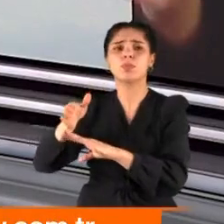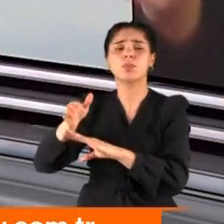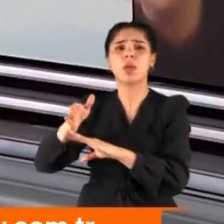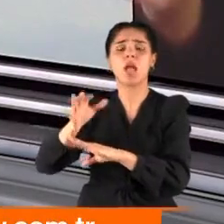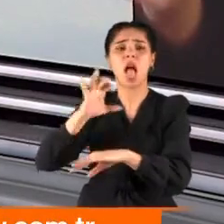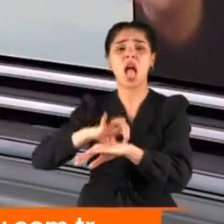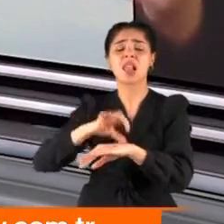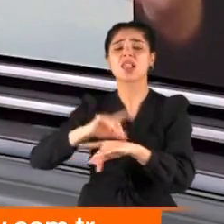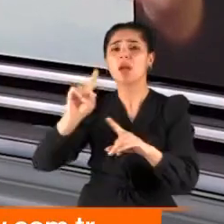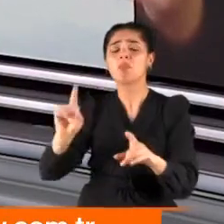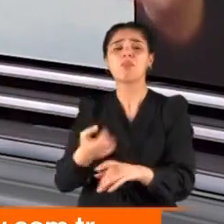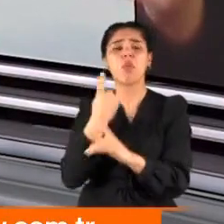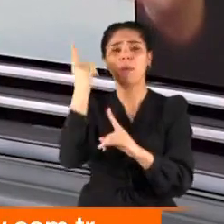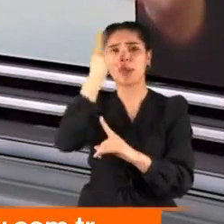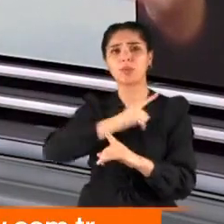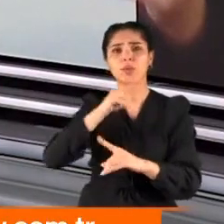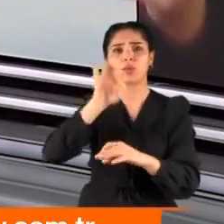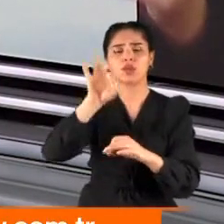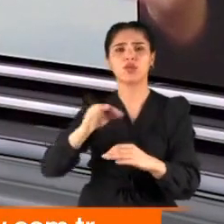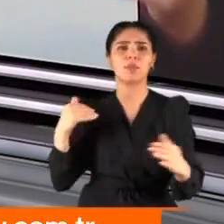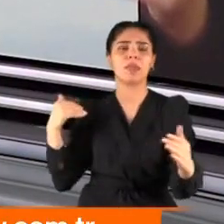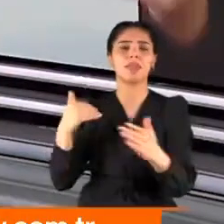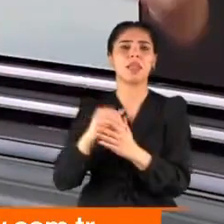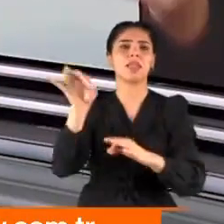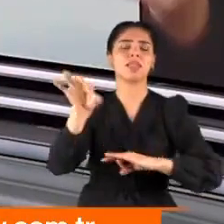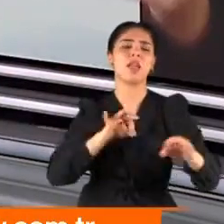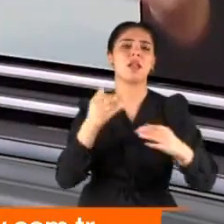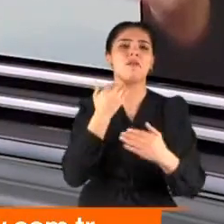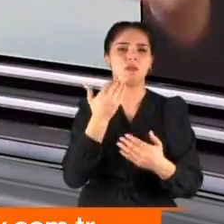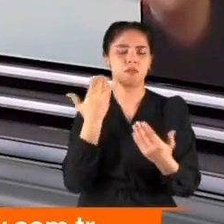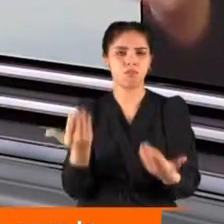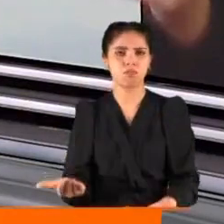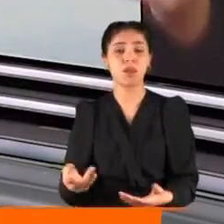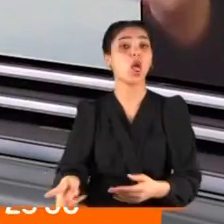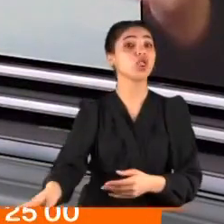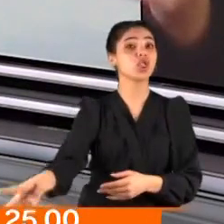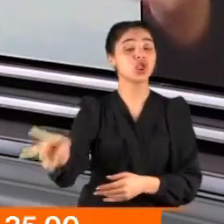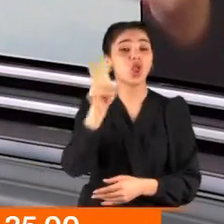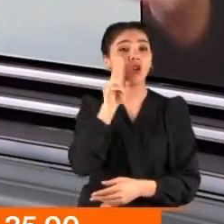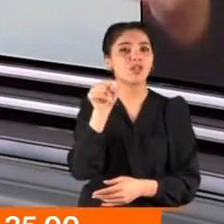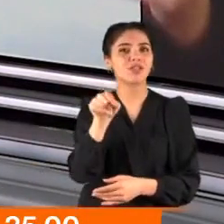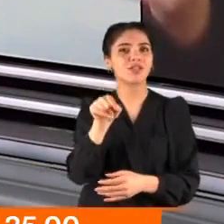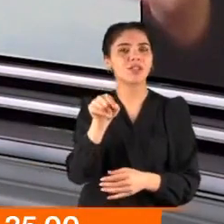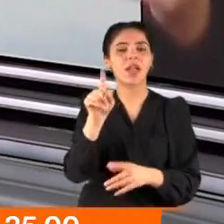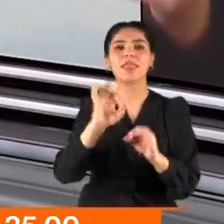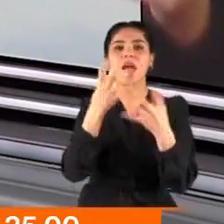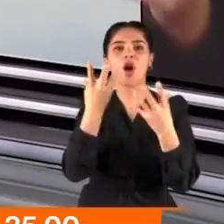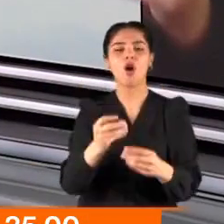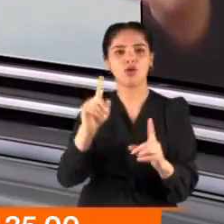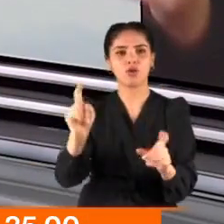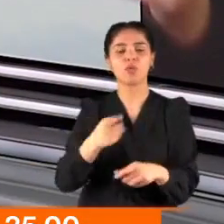Teşhis konulamamıştı. Dolayısıyla şimdiye dek bir tedavi de uygulanamadı. Sonunda ne oldu ortaya çıktı